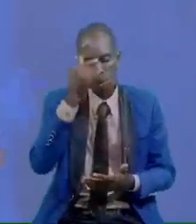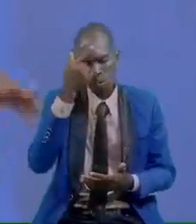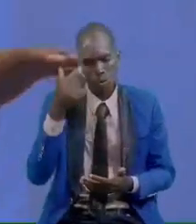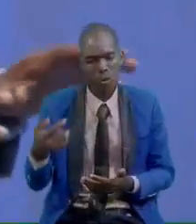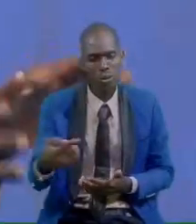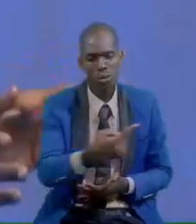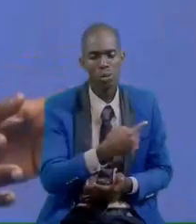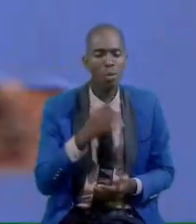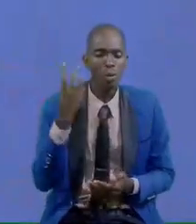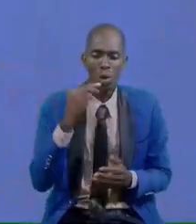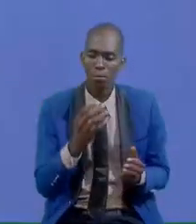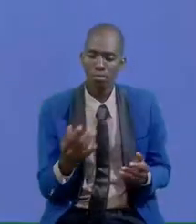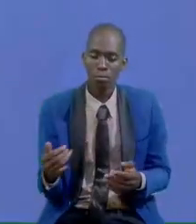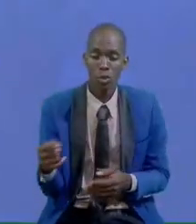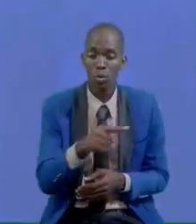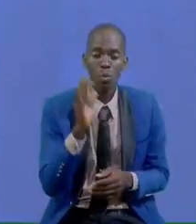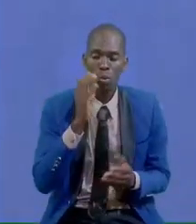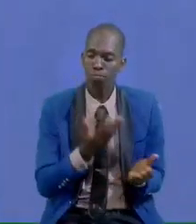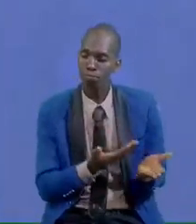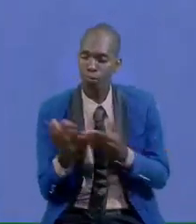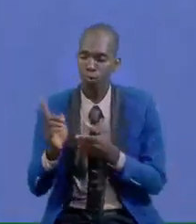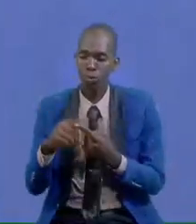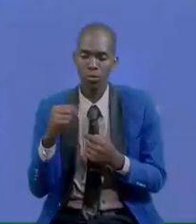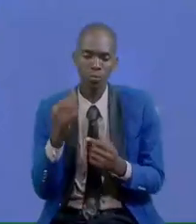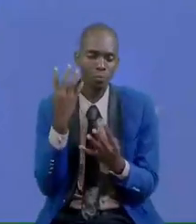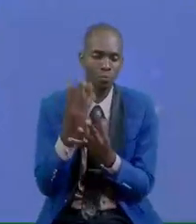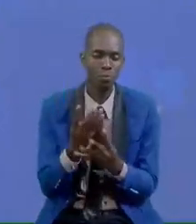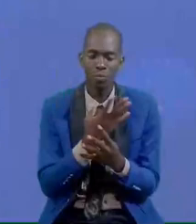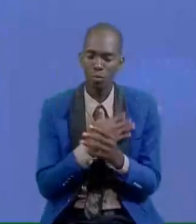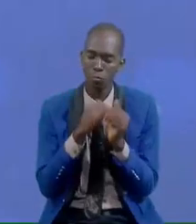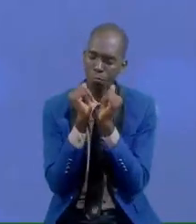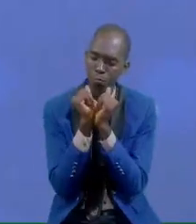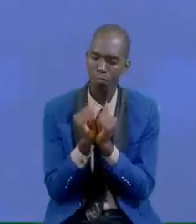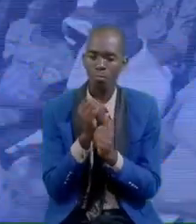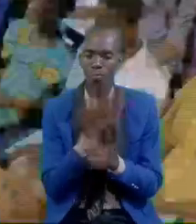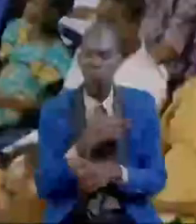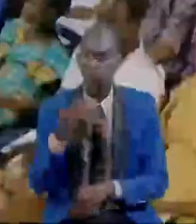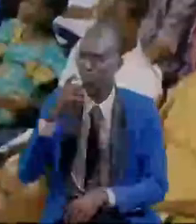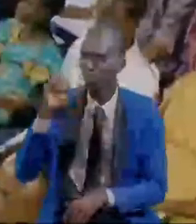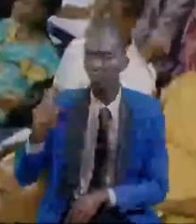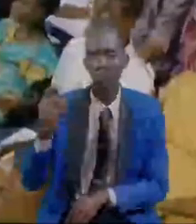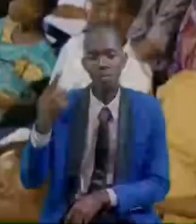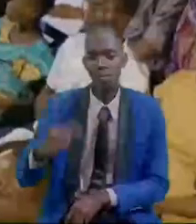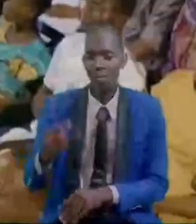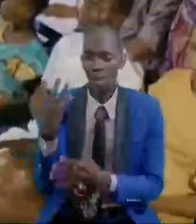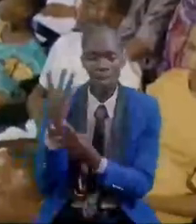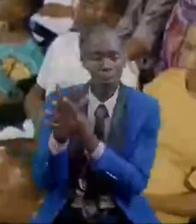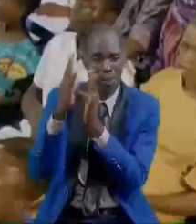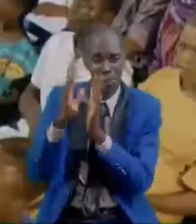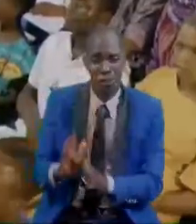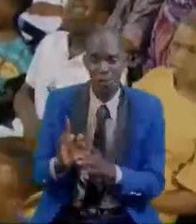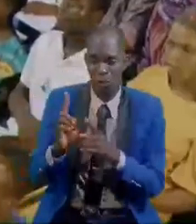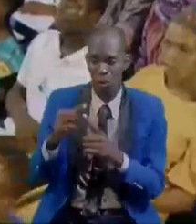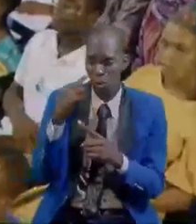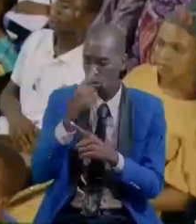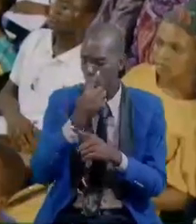prison. Et on les a liés. Et le geôlier Philippiens